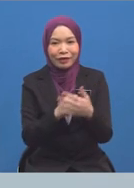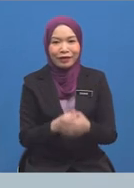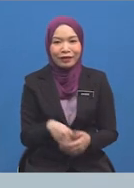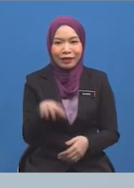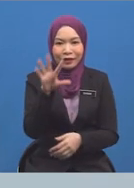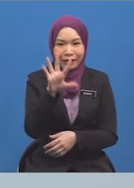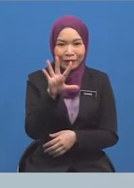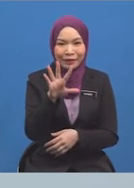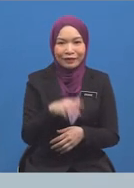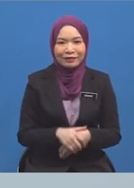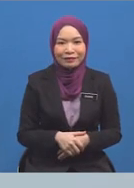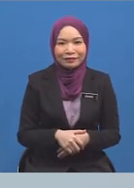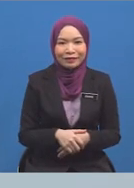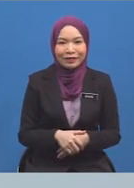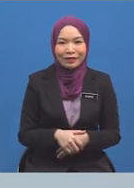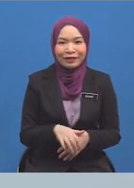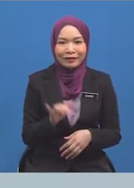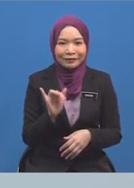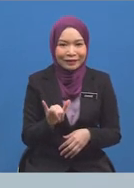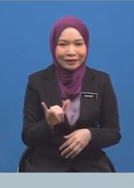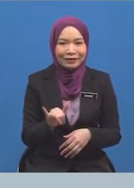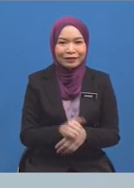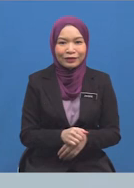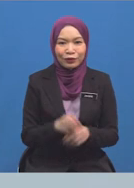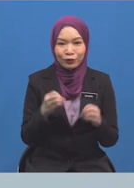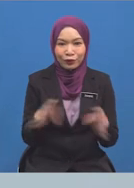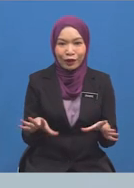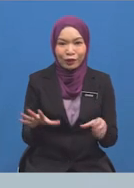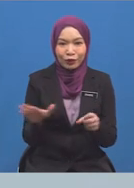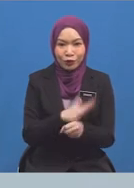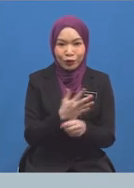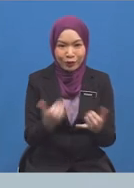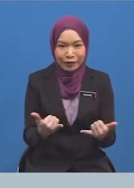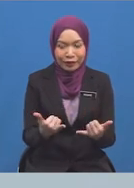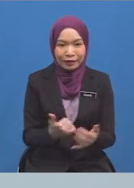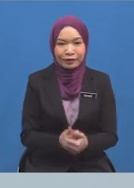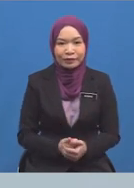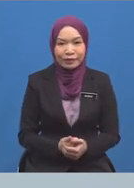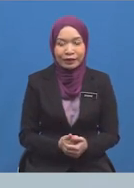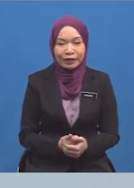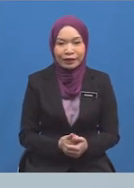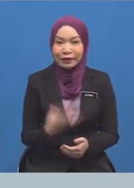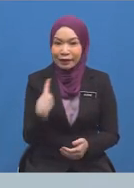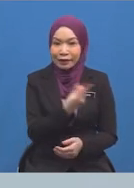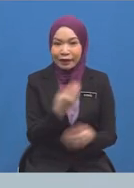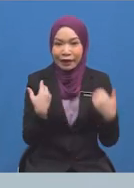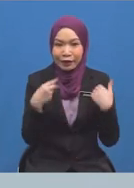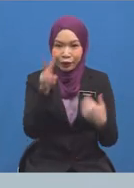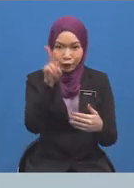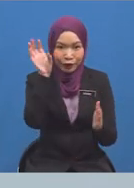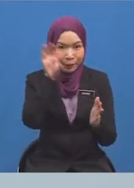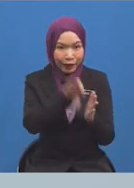kan dah cukup murid-murid Nampak tak sekarang kita ada dua gambar